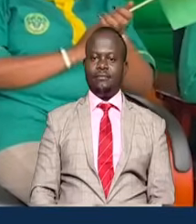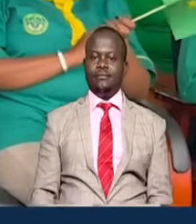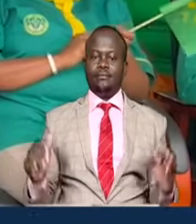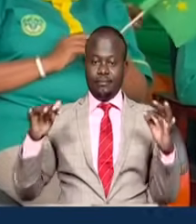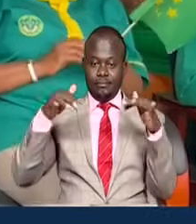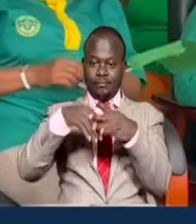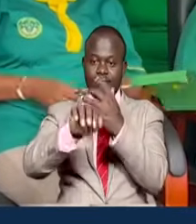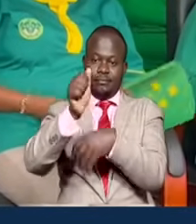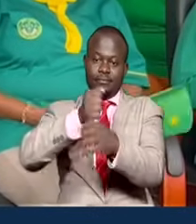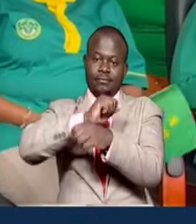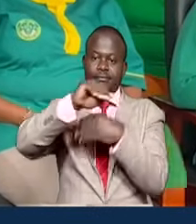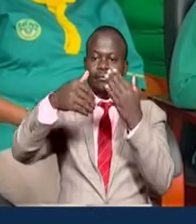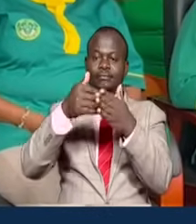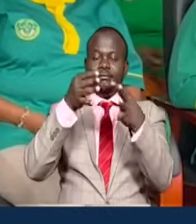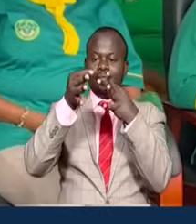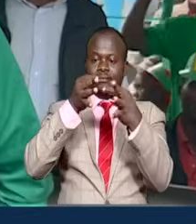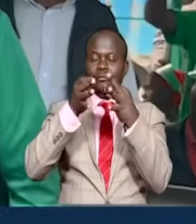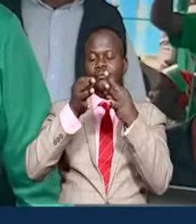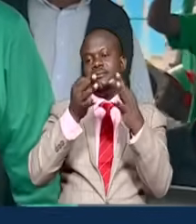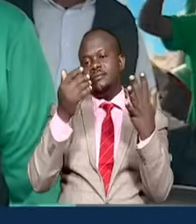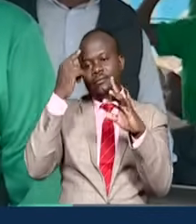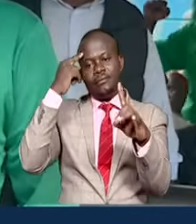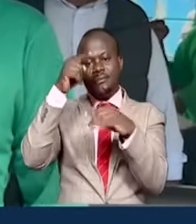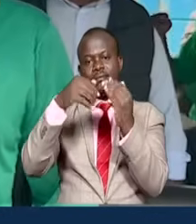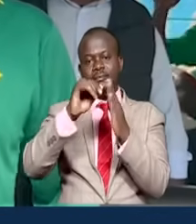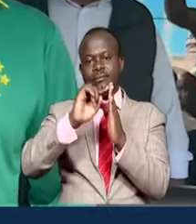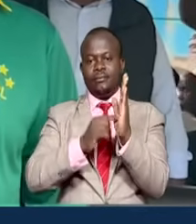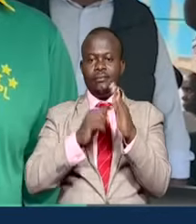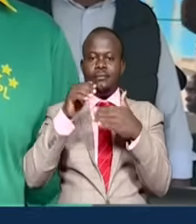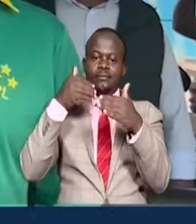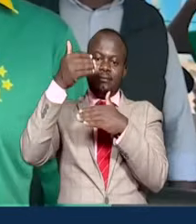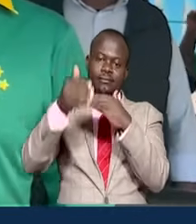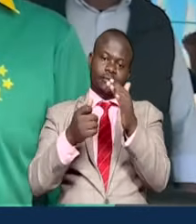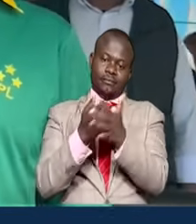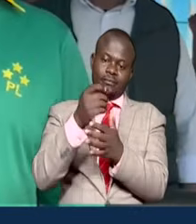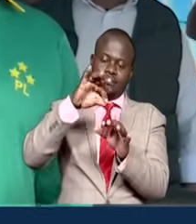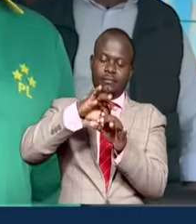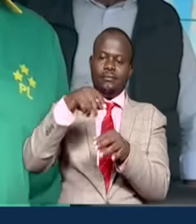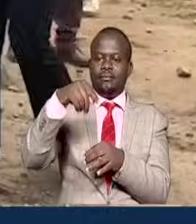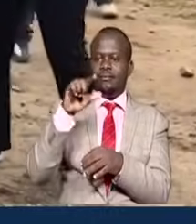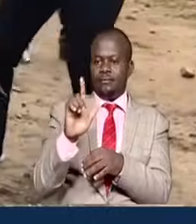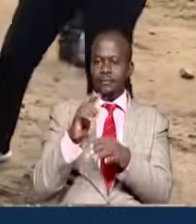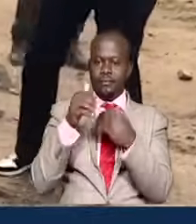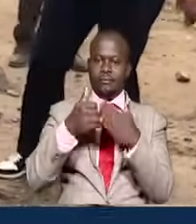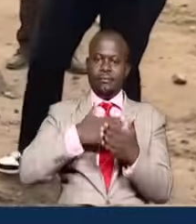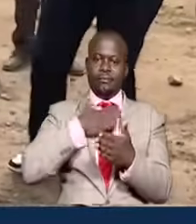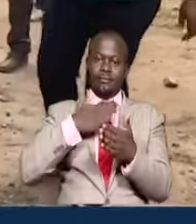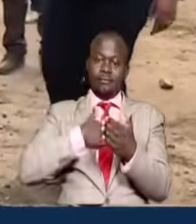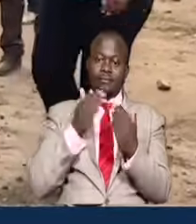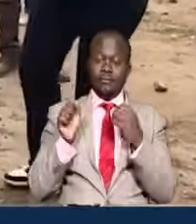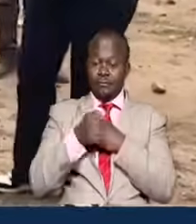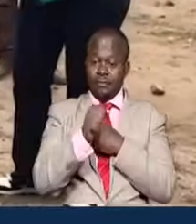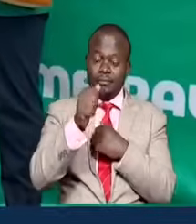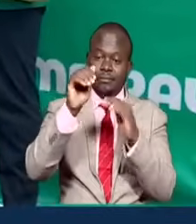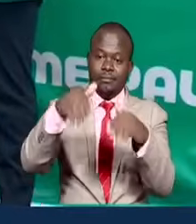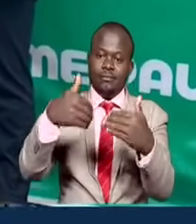Abitabiriye icyo gikorwa basobanuriwe imigabo n'imigambi ingingo ku yindi bizatuma batora PL. Banyurwa cyane no kubukera urugendo